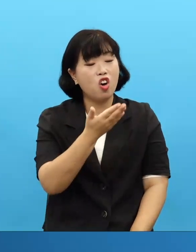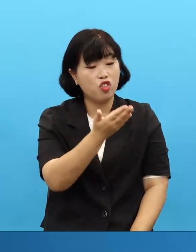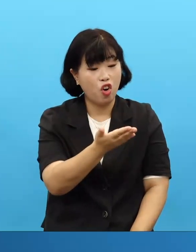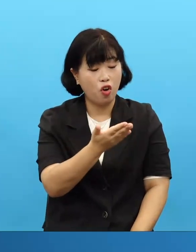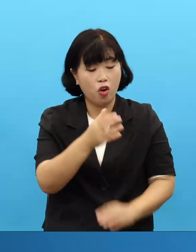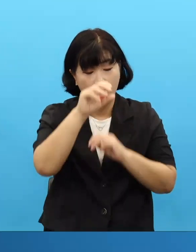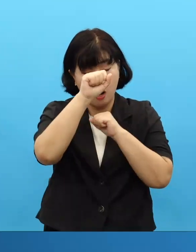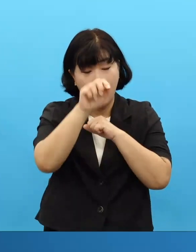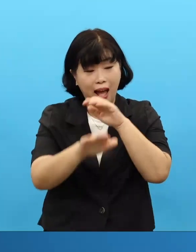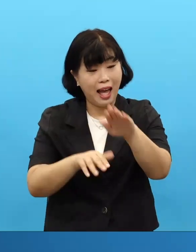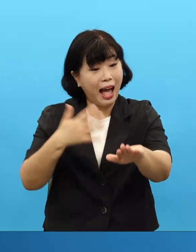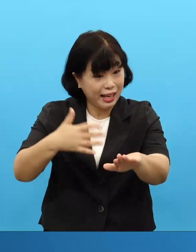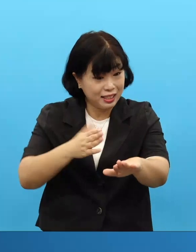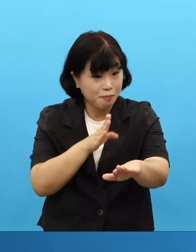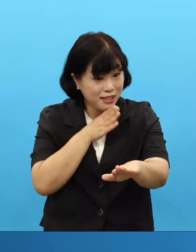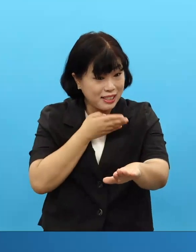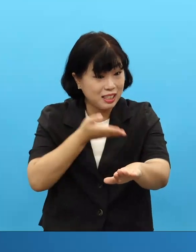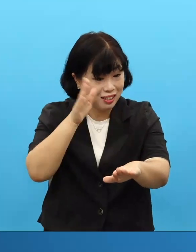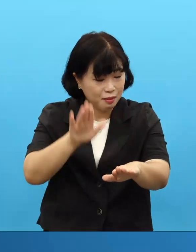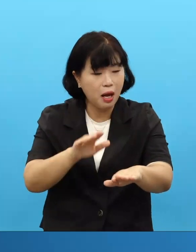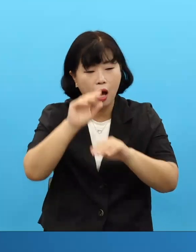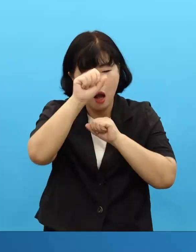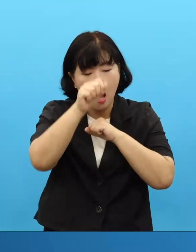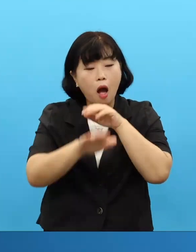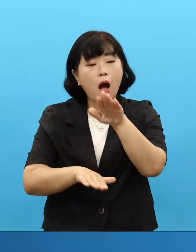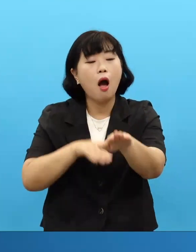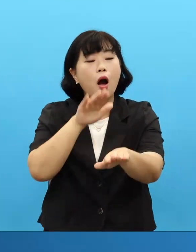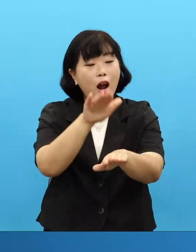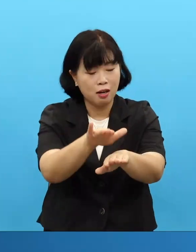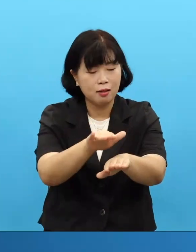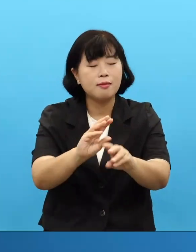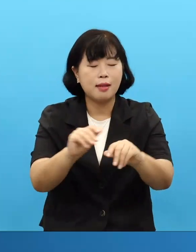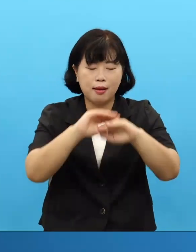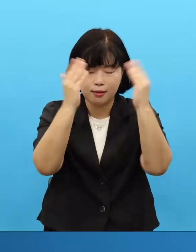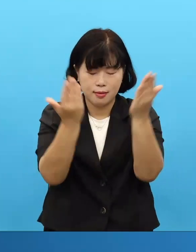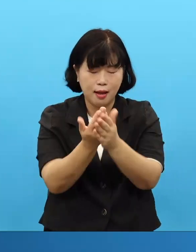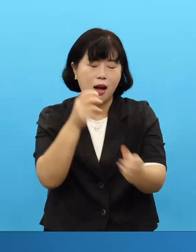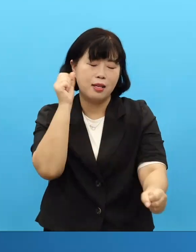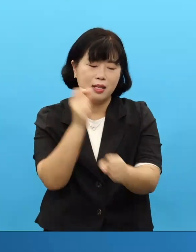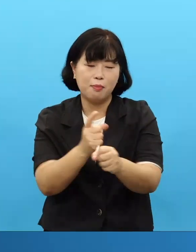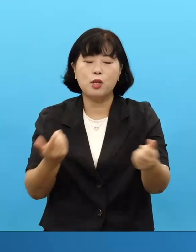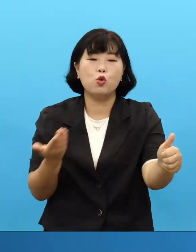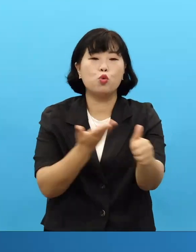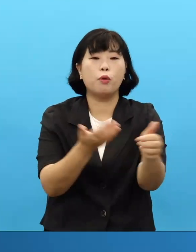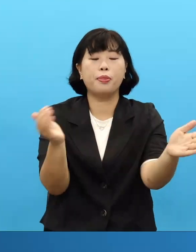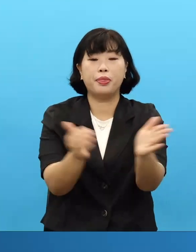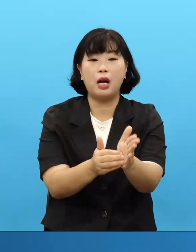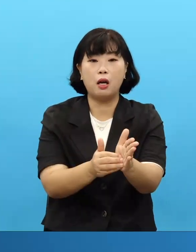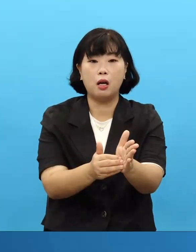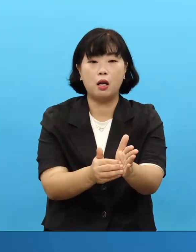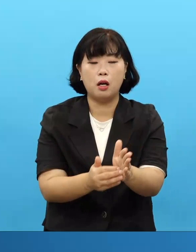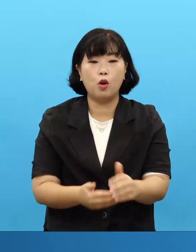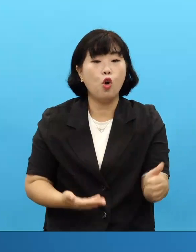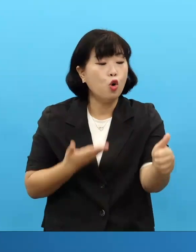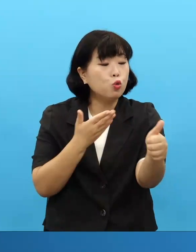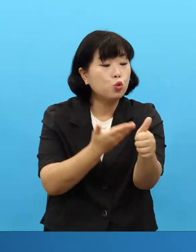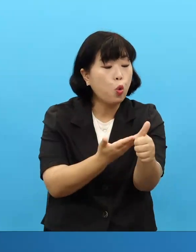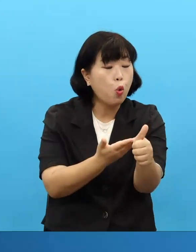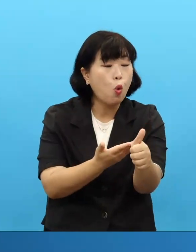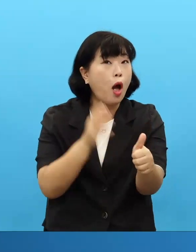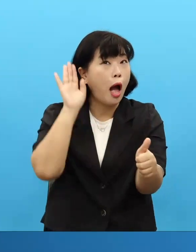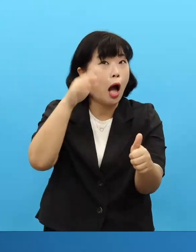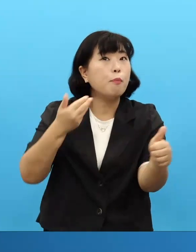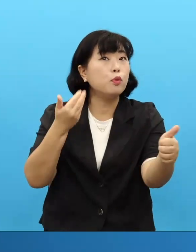land. 믿음 없는 신자들은 광야에서 원망했습니다만은 믿음 있는 사람은 가나안